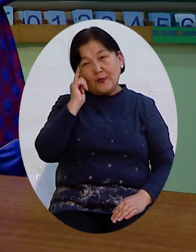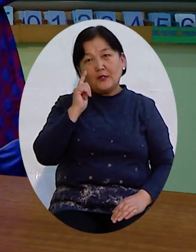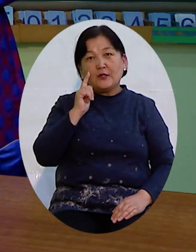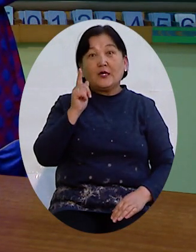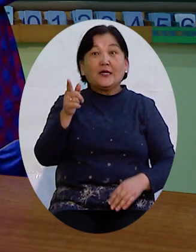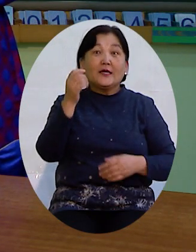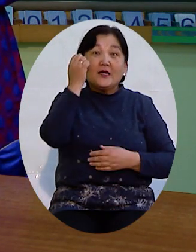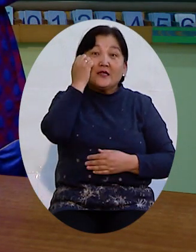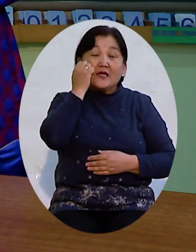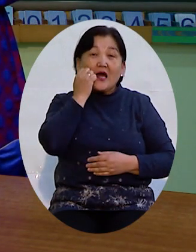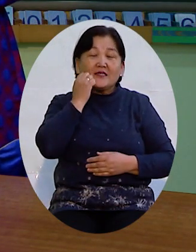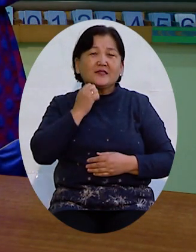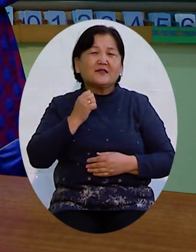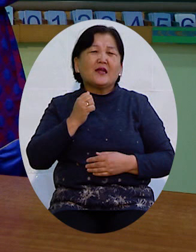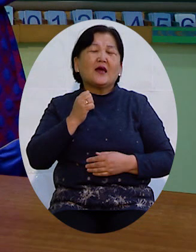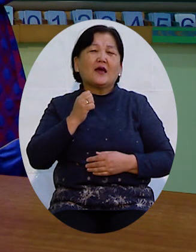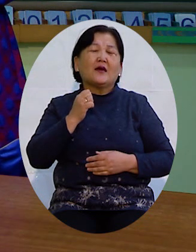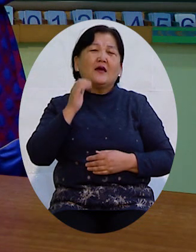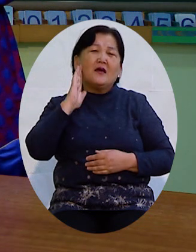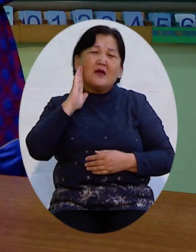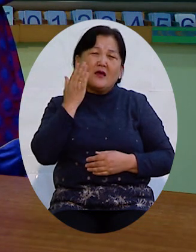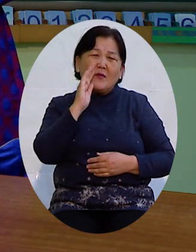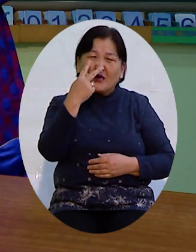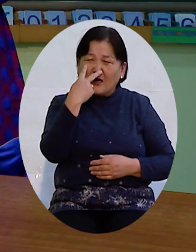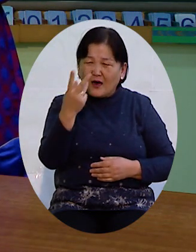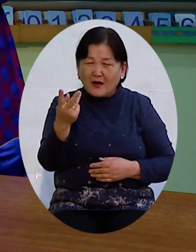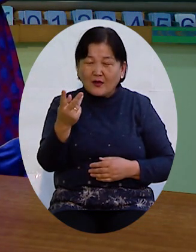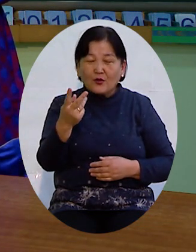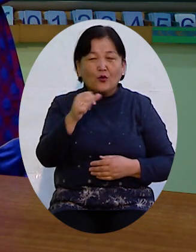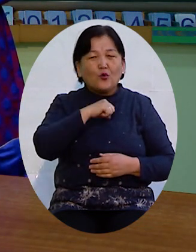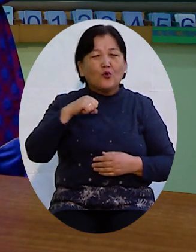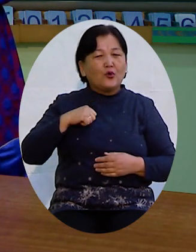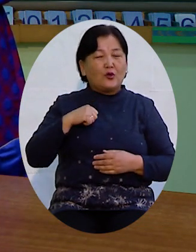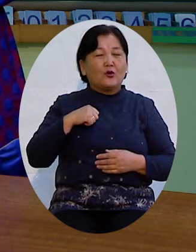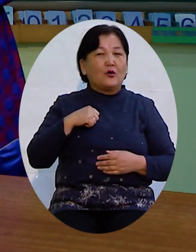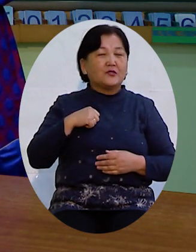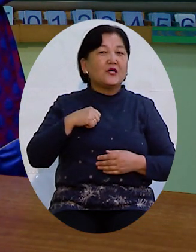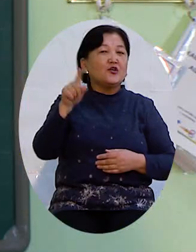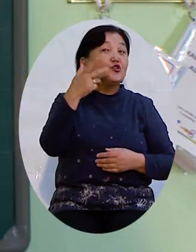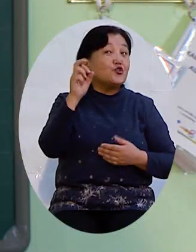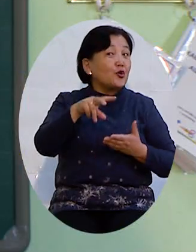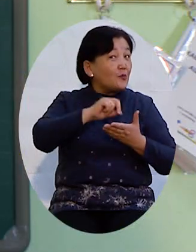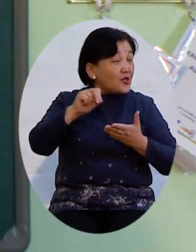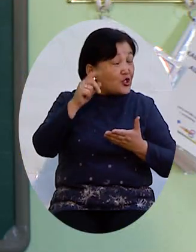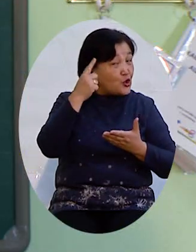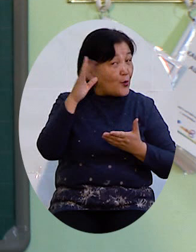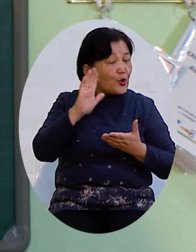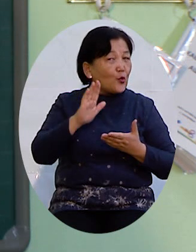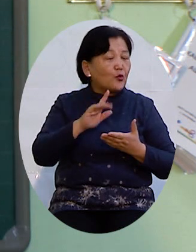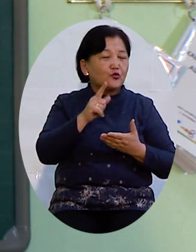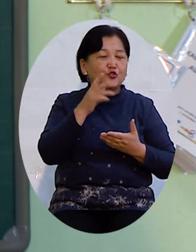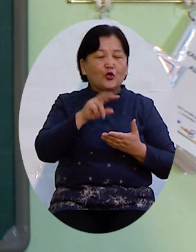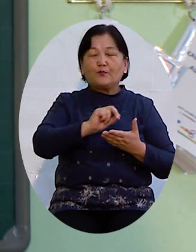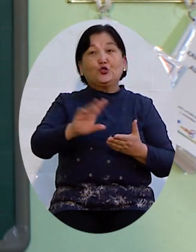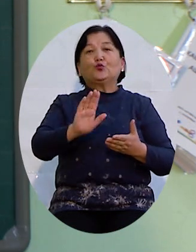гэж. Тэгэл өрөвдөл тэр сэдвэрээ зохиол бичинч гэж бодоагүй бас бичихгүй